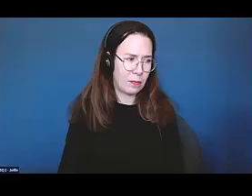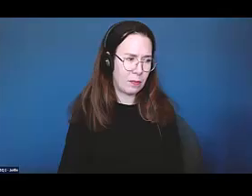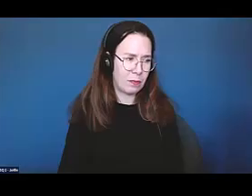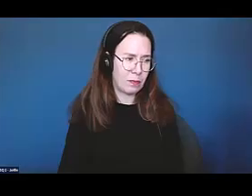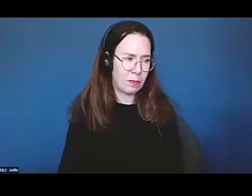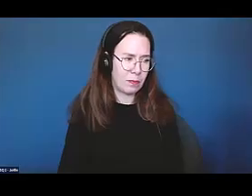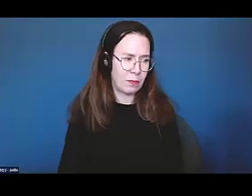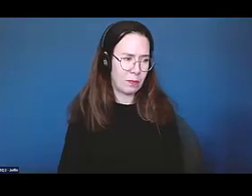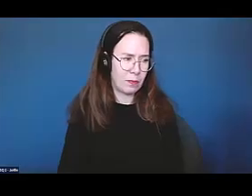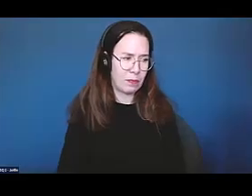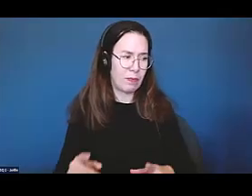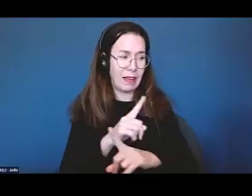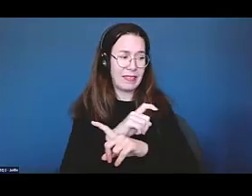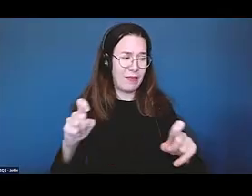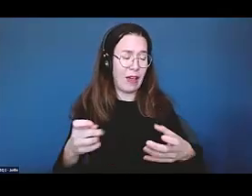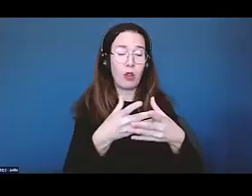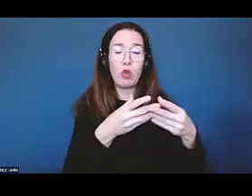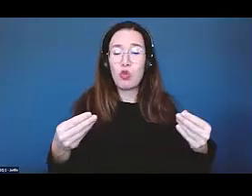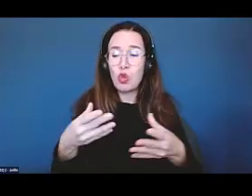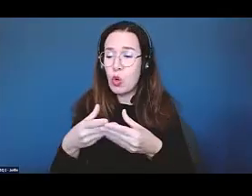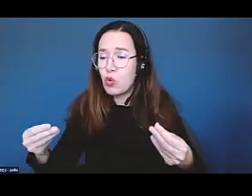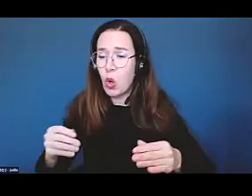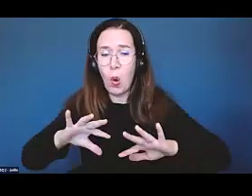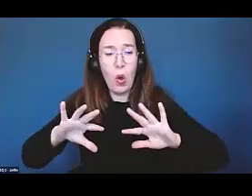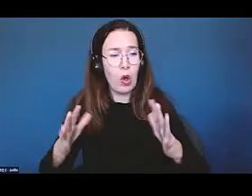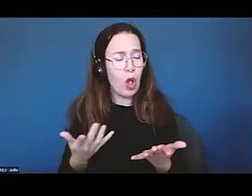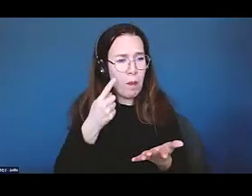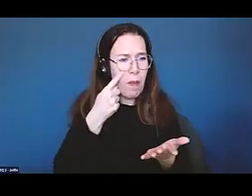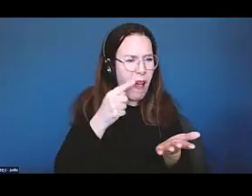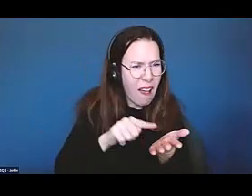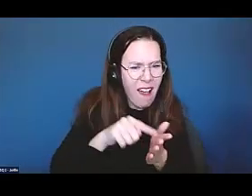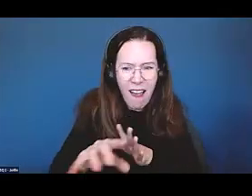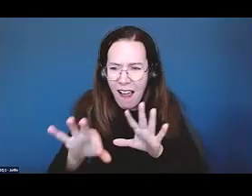y a différentes solutions. Il y a différentes manières